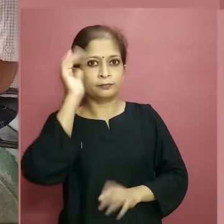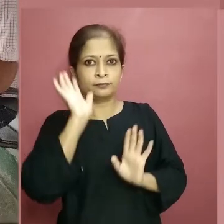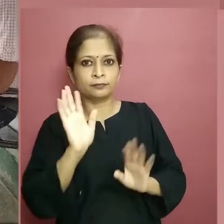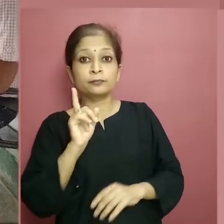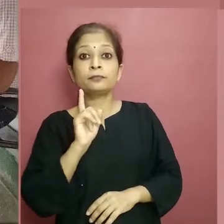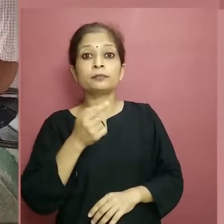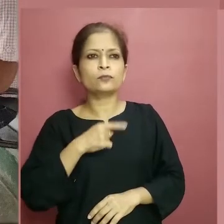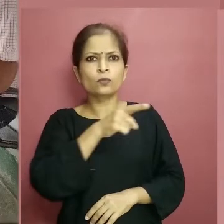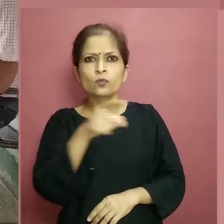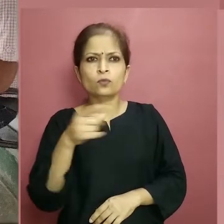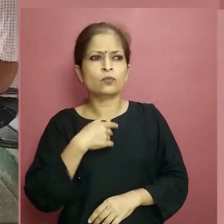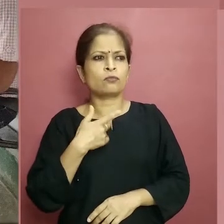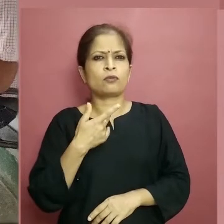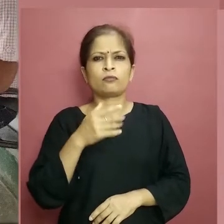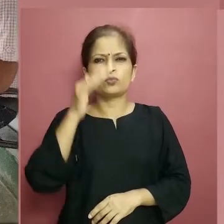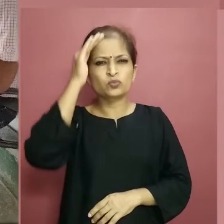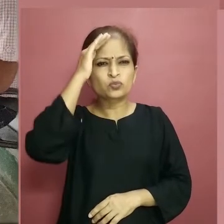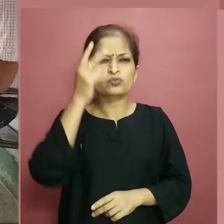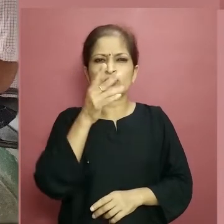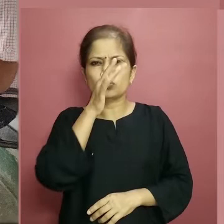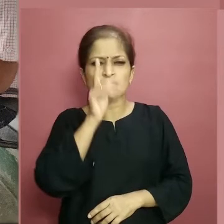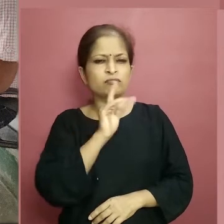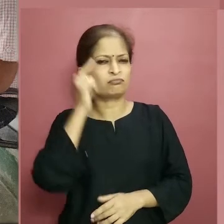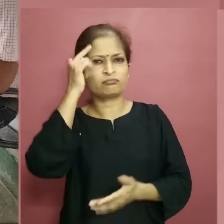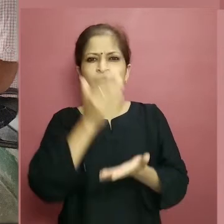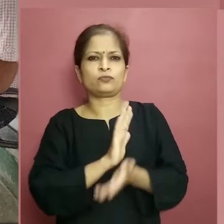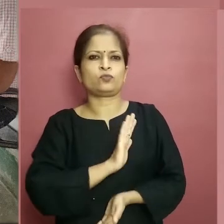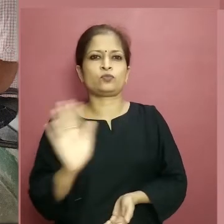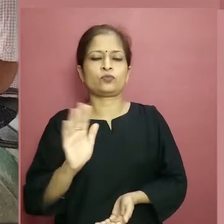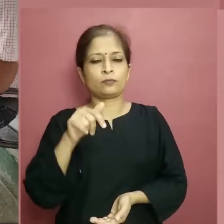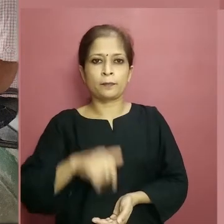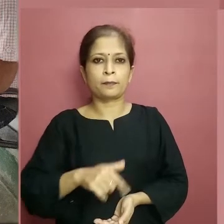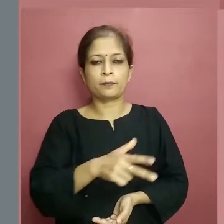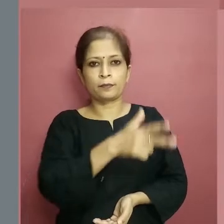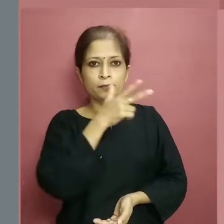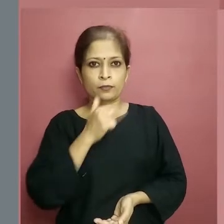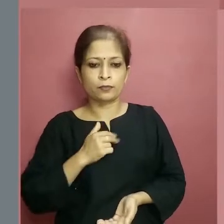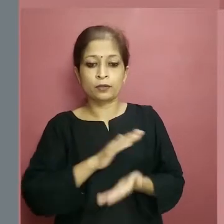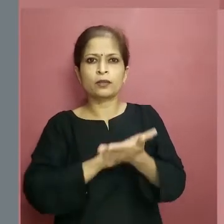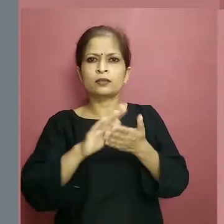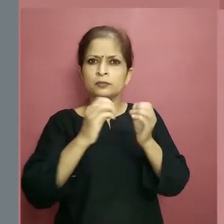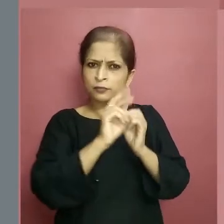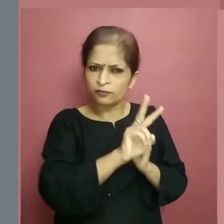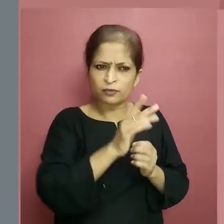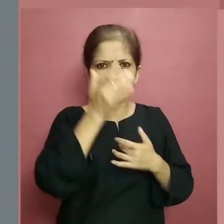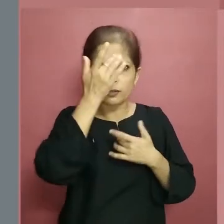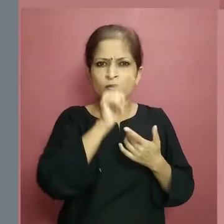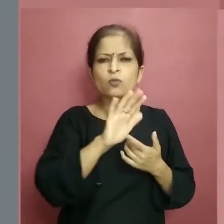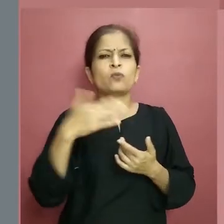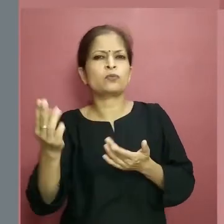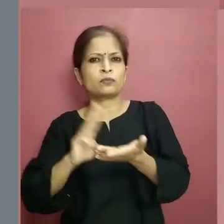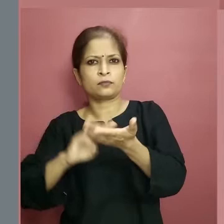हूँ तुम क्या कहना चाह रही हो, पर अफवाहों पर ध्यान मत दो। अब तुम ही बताओ, जब हेपेटाइटिस का टीका लगता है